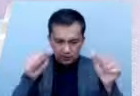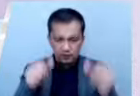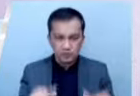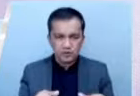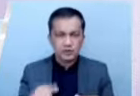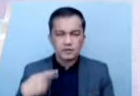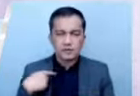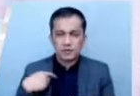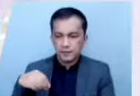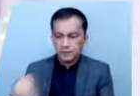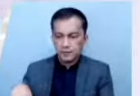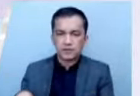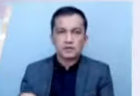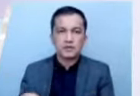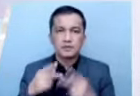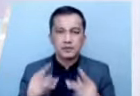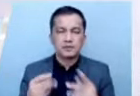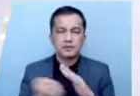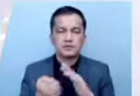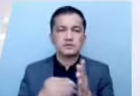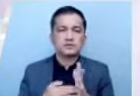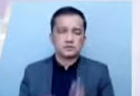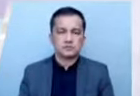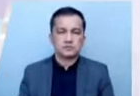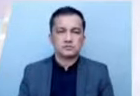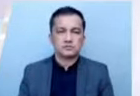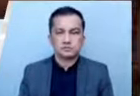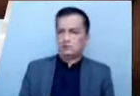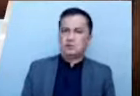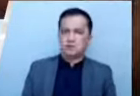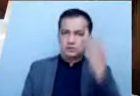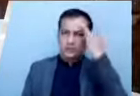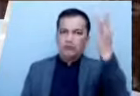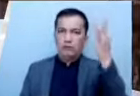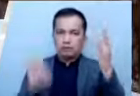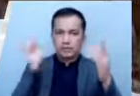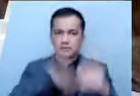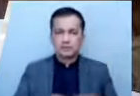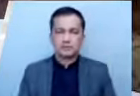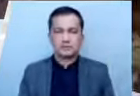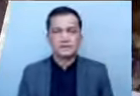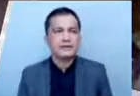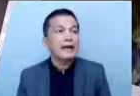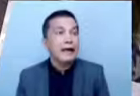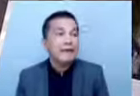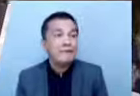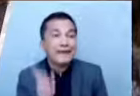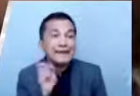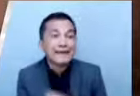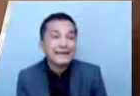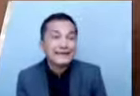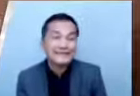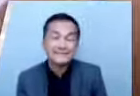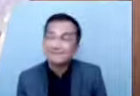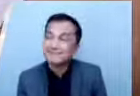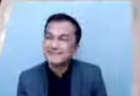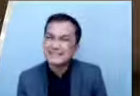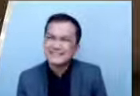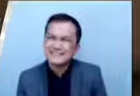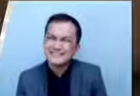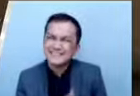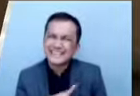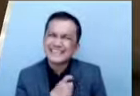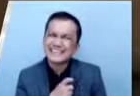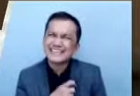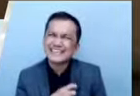sa public elementary students. Pero nung malamang peke ito, pick lang pala. Na masakit din naman sa kaluluwan namin.